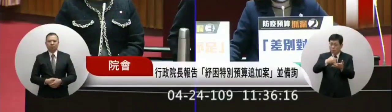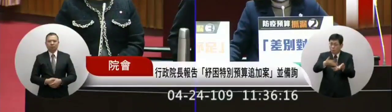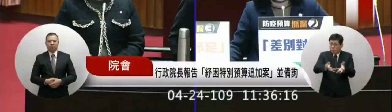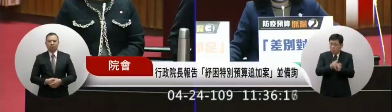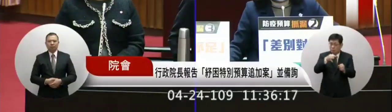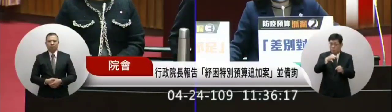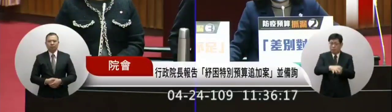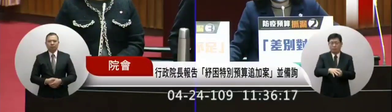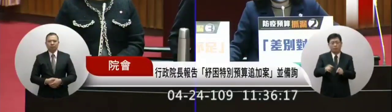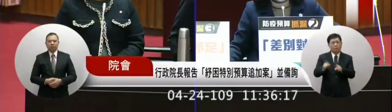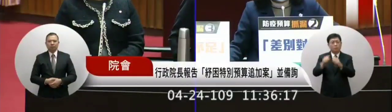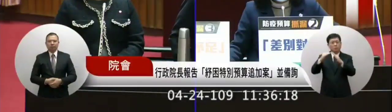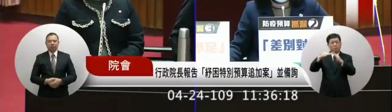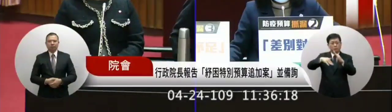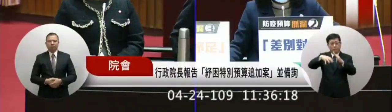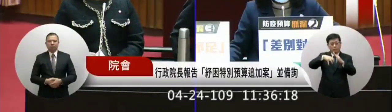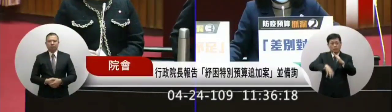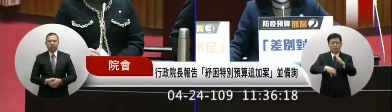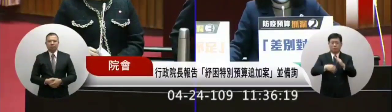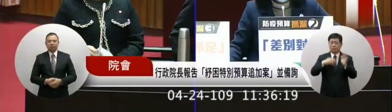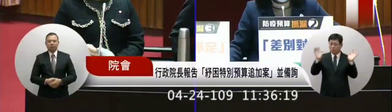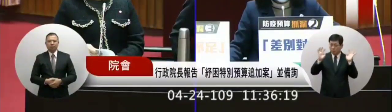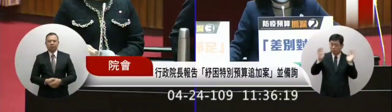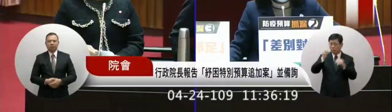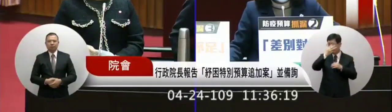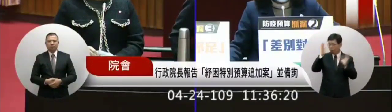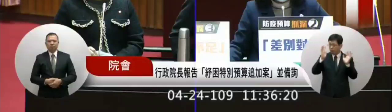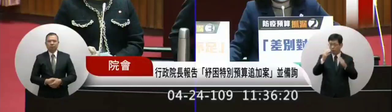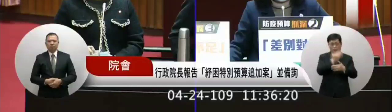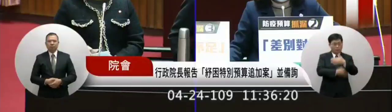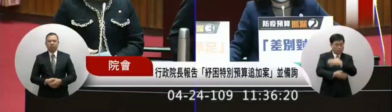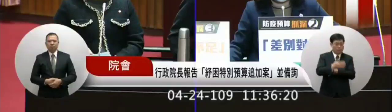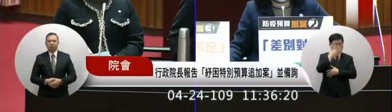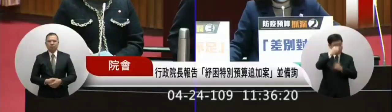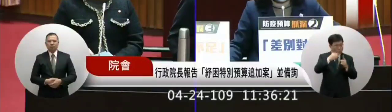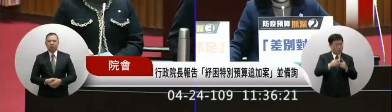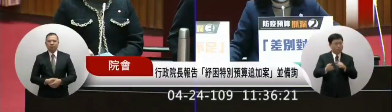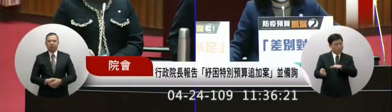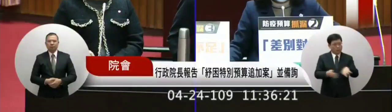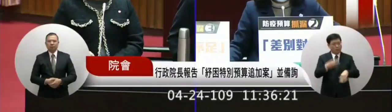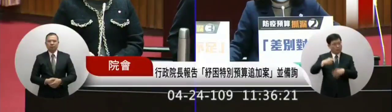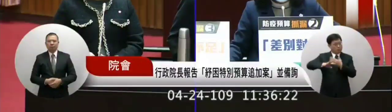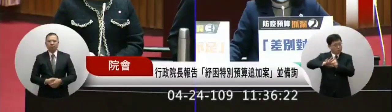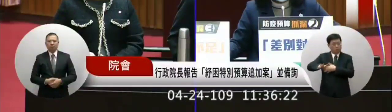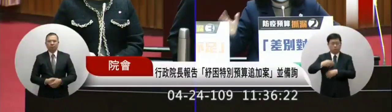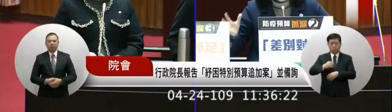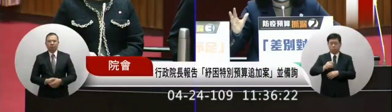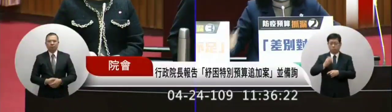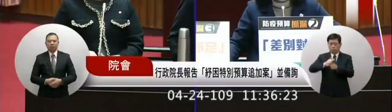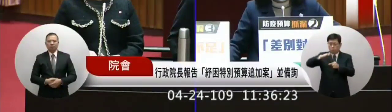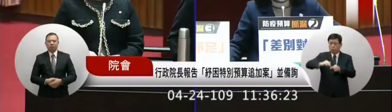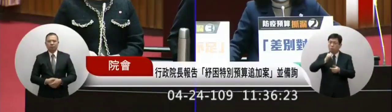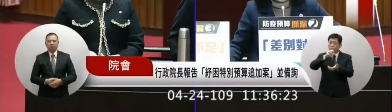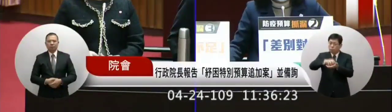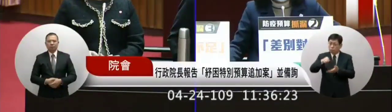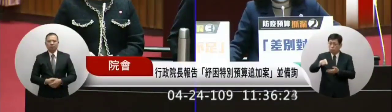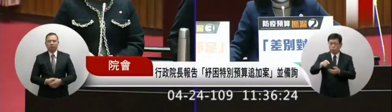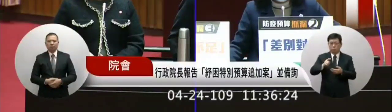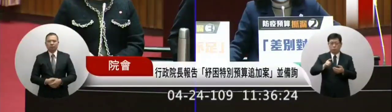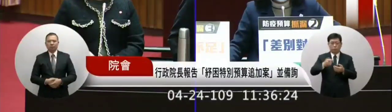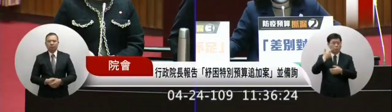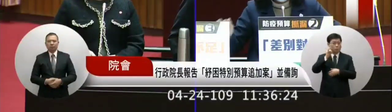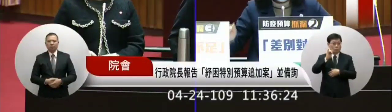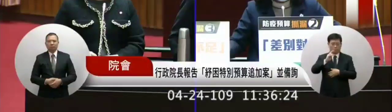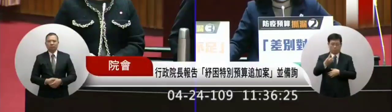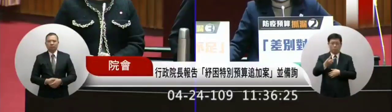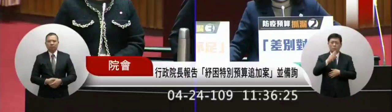面，其实一般家户里面除了儿少、除了身心障碍者、老人之外，有一些中低收的这些家长，或者是他们